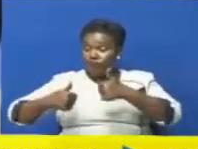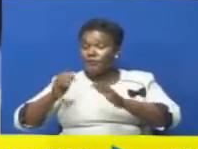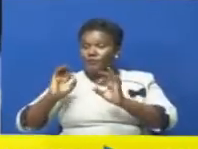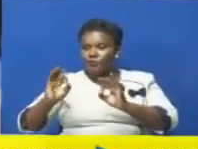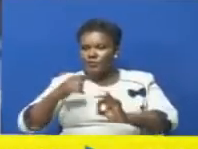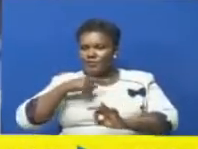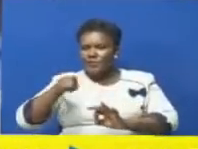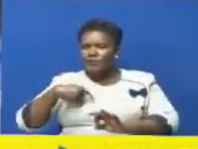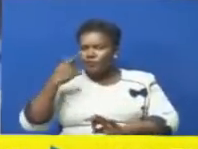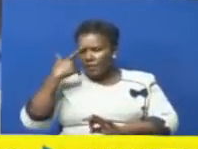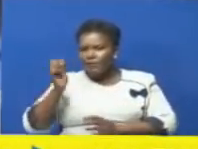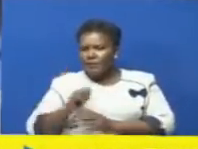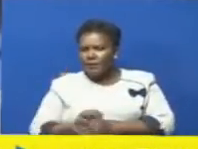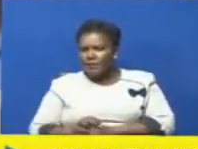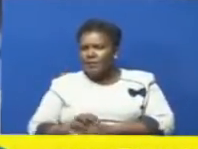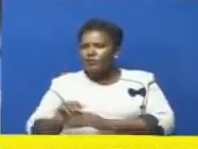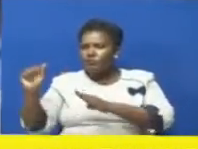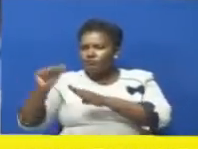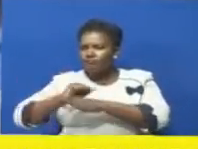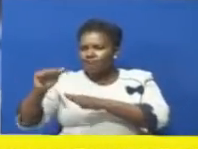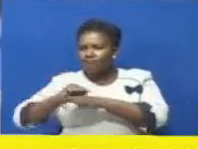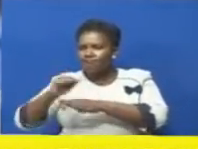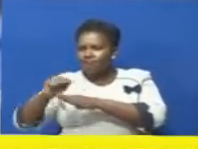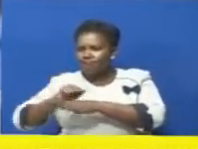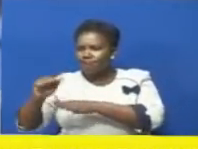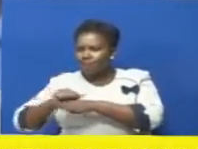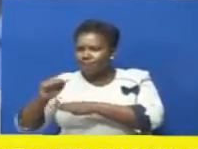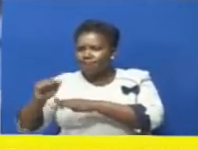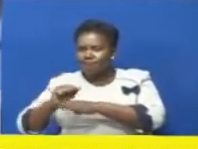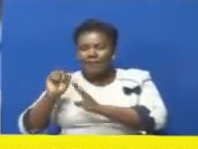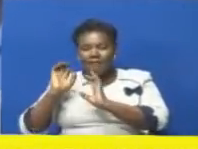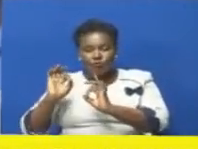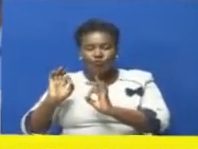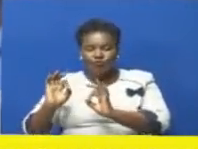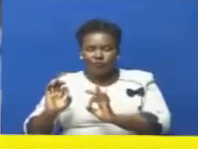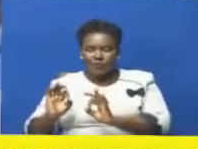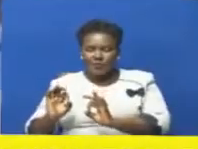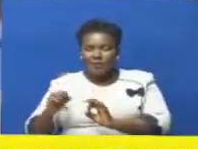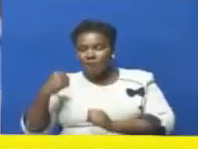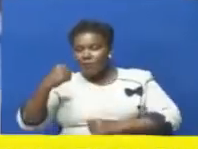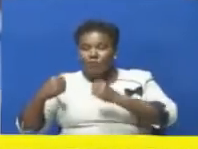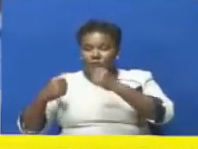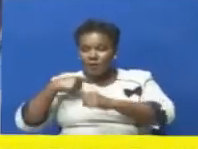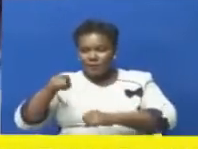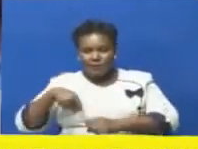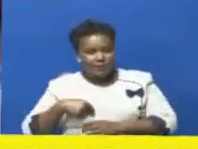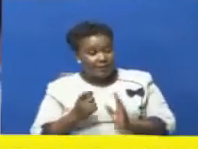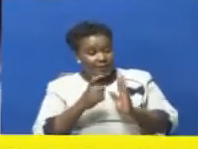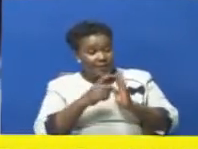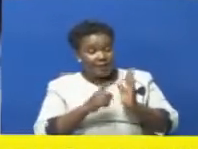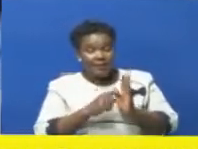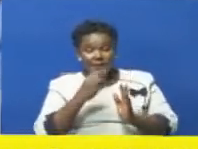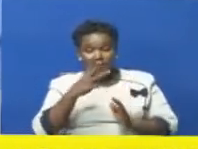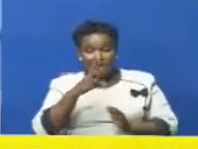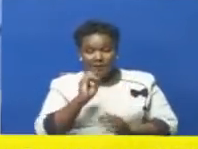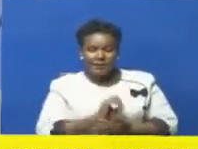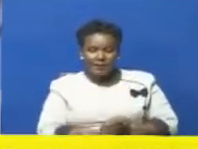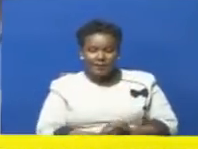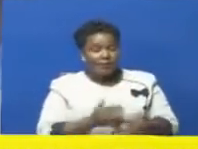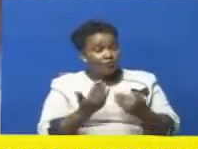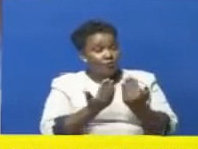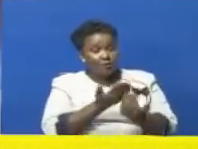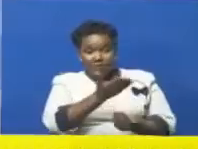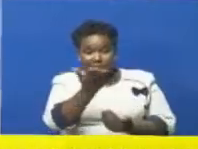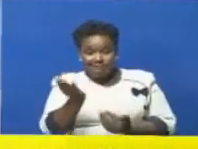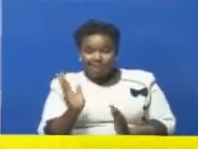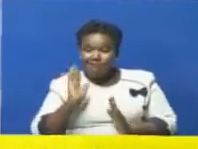kiko sahihi. Sisi tuna imani na mabondia zetu. Tuna imani. Na tuna imani ya ushindi. Kwa tarehe 30 sisi tunachowaomba tu mashabiki wajitokeze